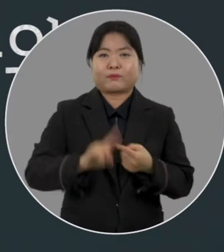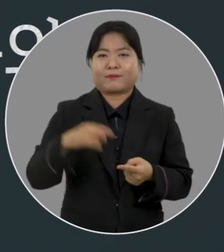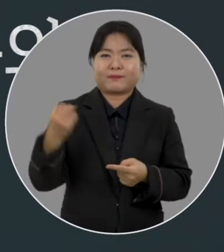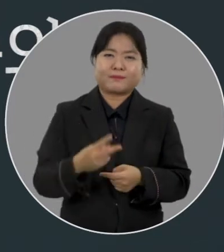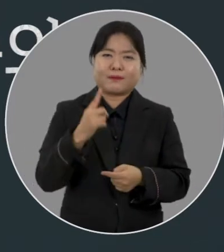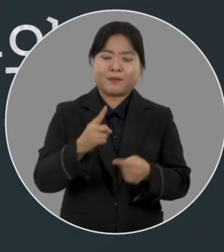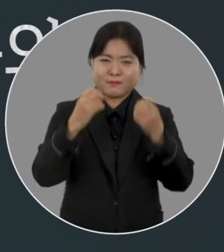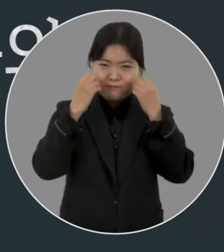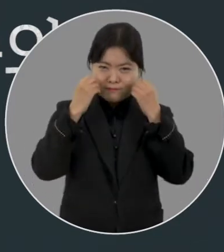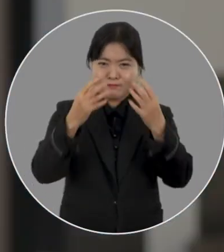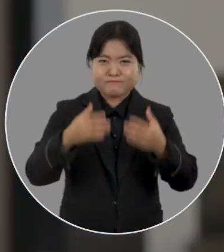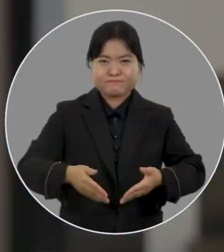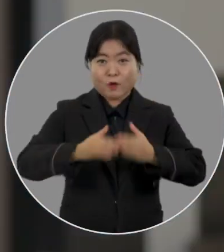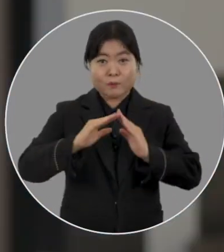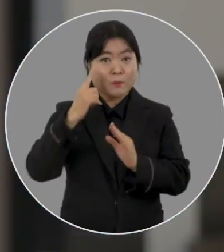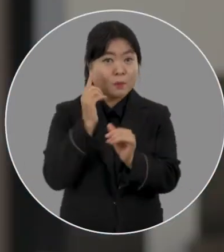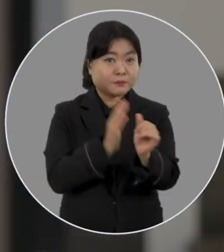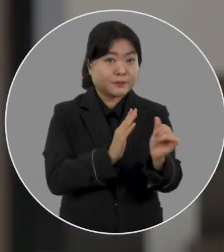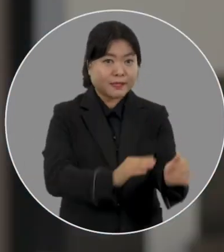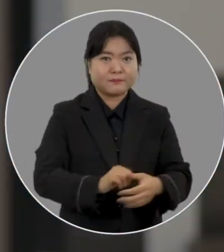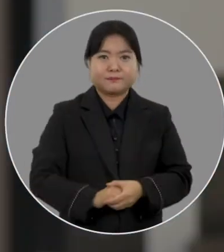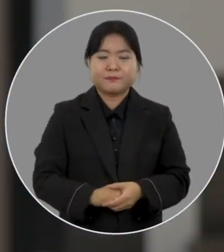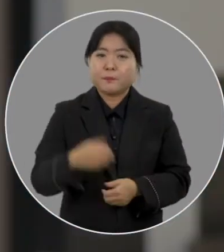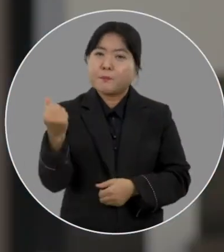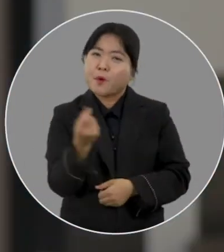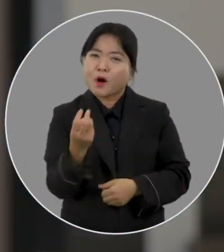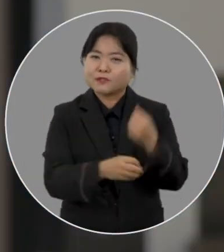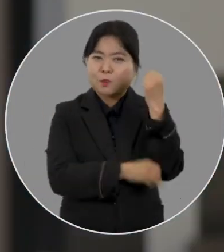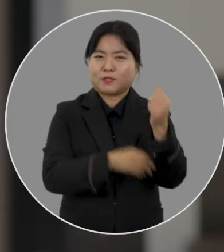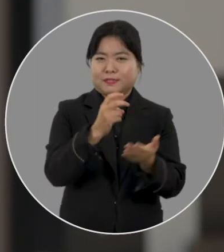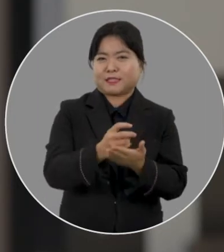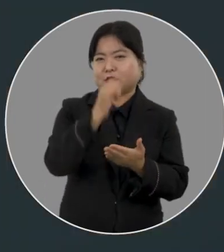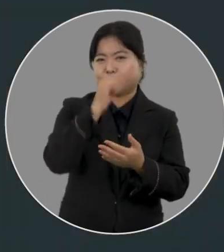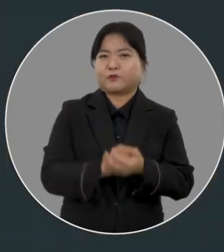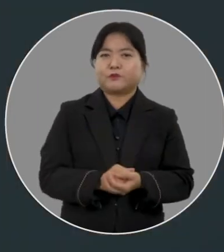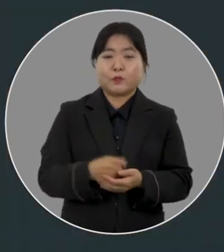다시 한번 정립해 봅시다. 일단 몇 가지 원칙이 있는데요.